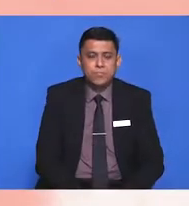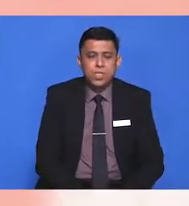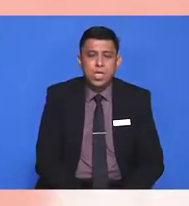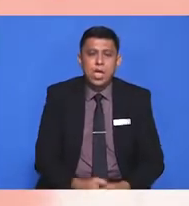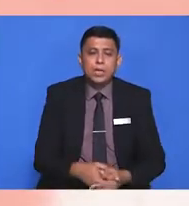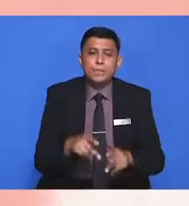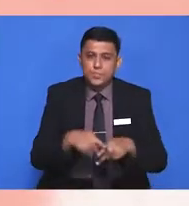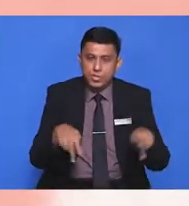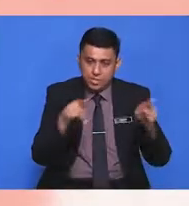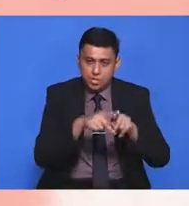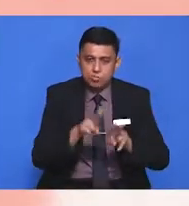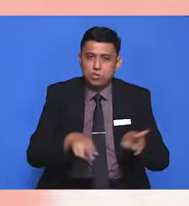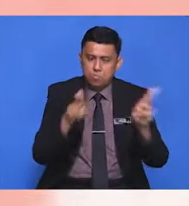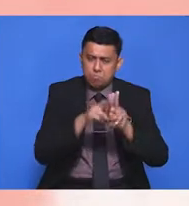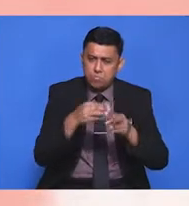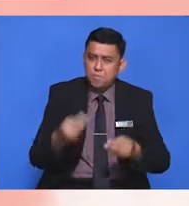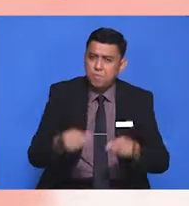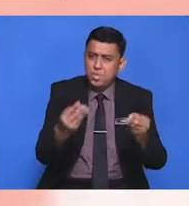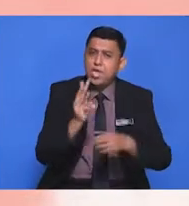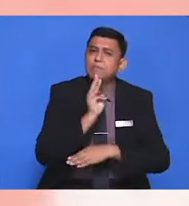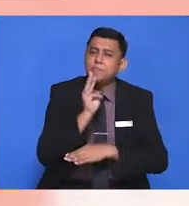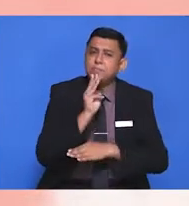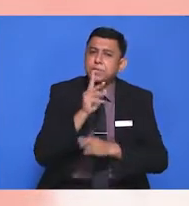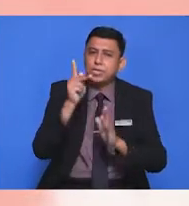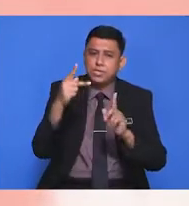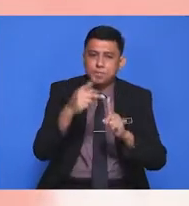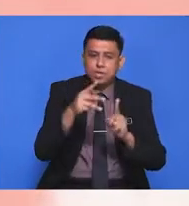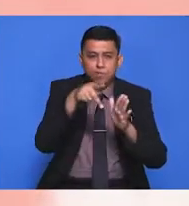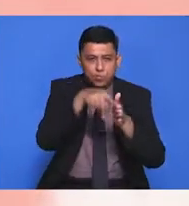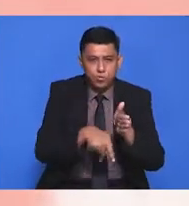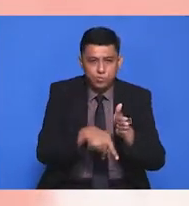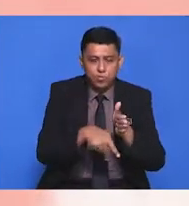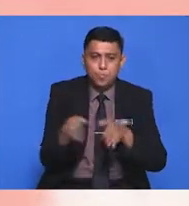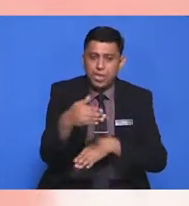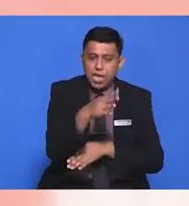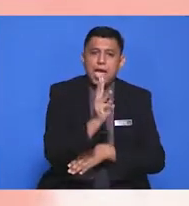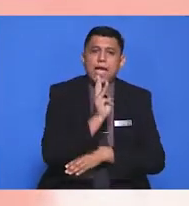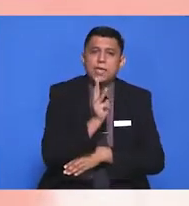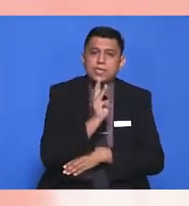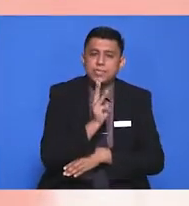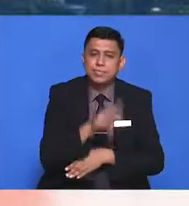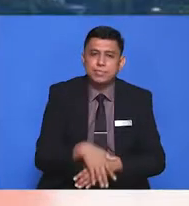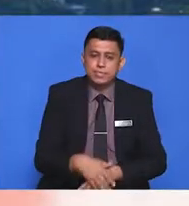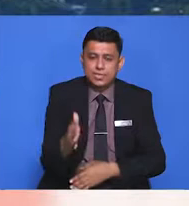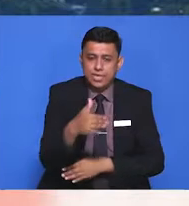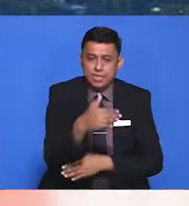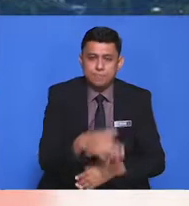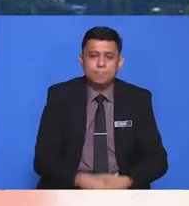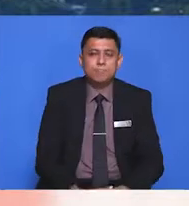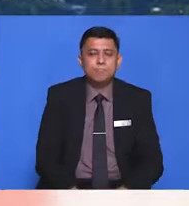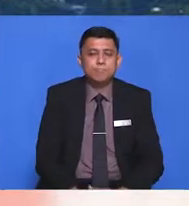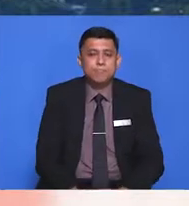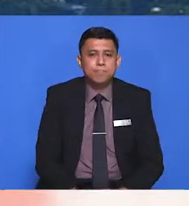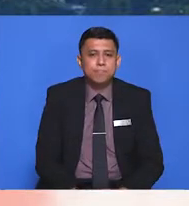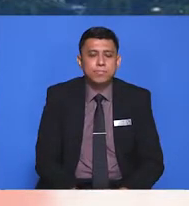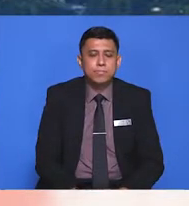sumber bekalan air domestik penduduk, kegiatan pembiakan ikan air tawar dan kegiatan pelancongan. Tasik ini